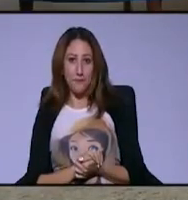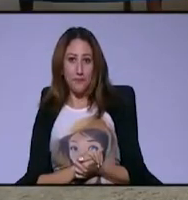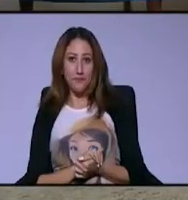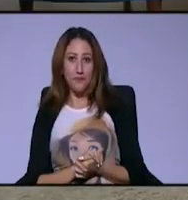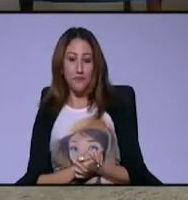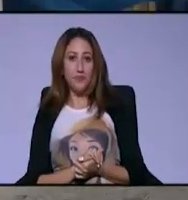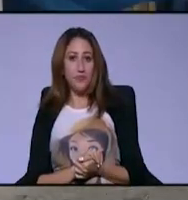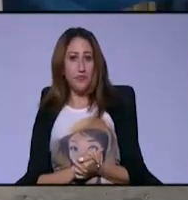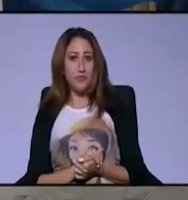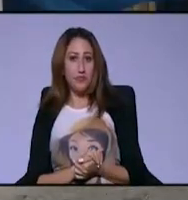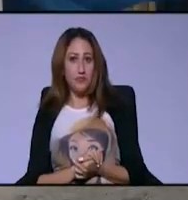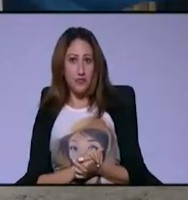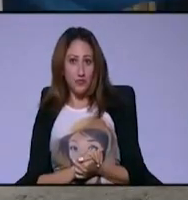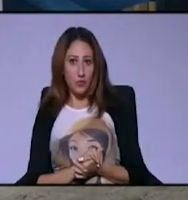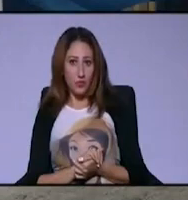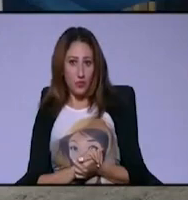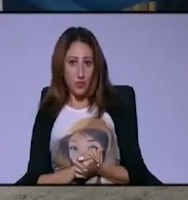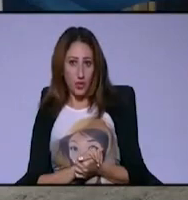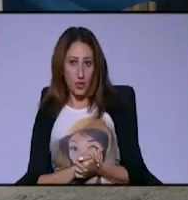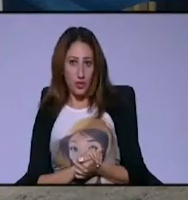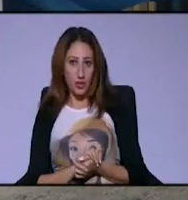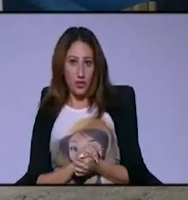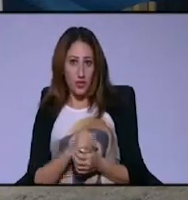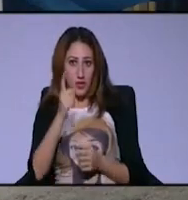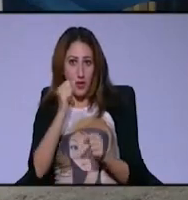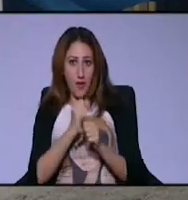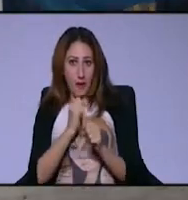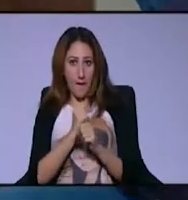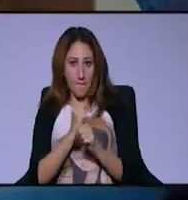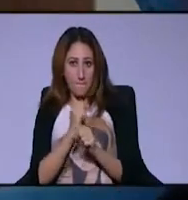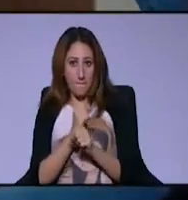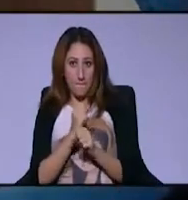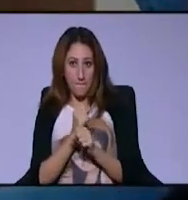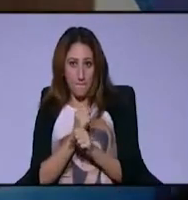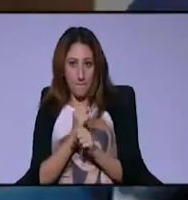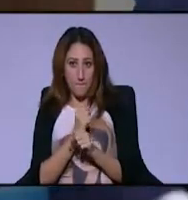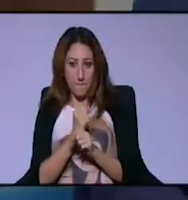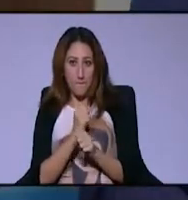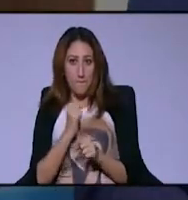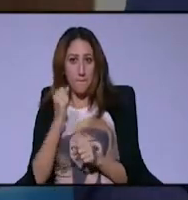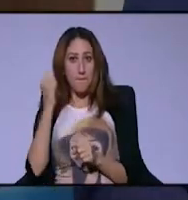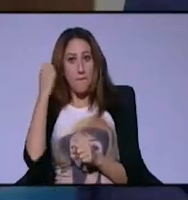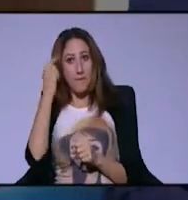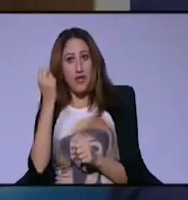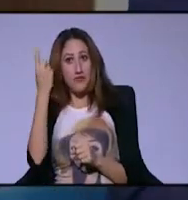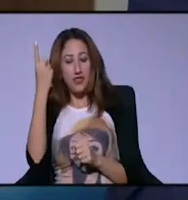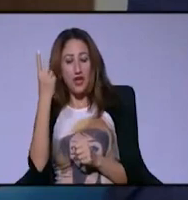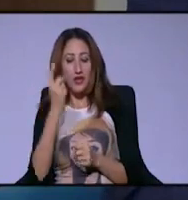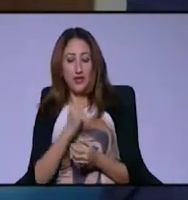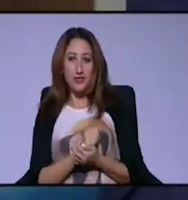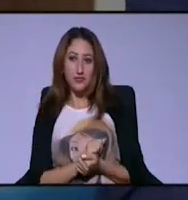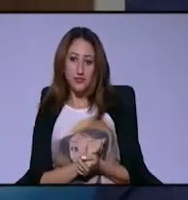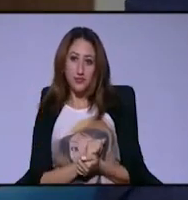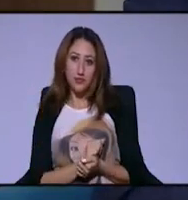تتعلم حاجة جميلة يعني، أو نعلم بعض يعني، أو نفهم بعض، أو نذكر بعض.